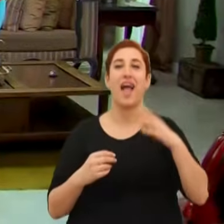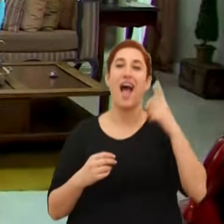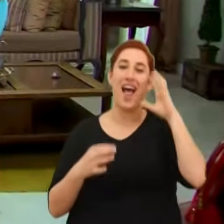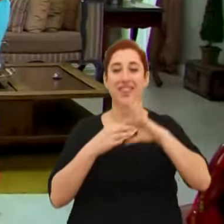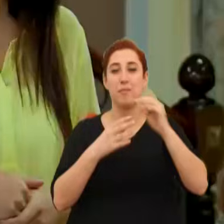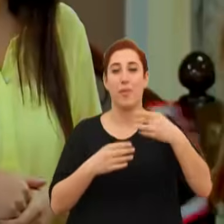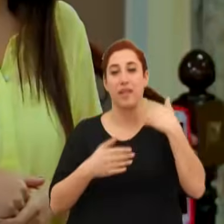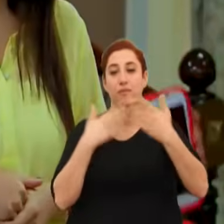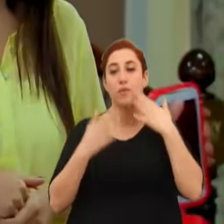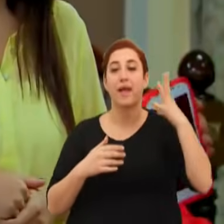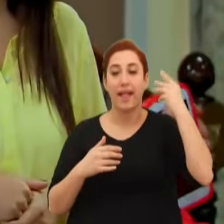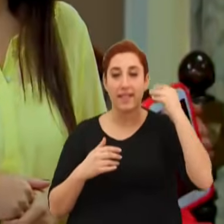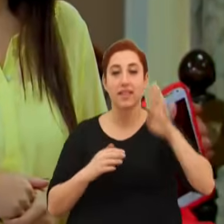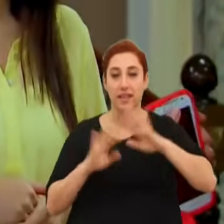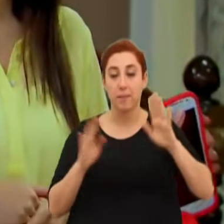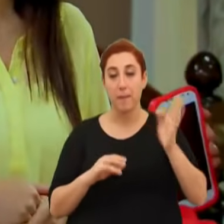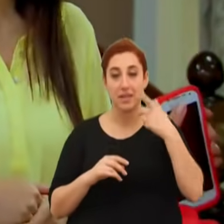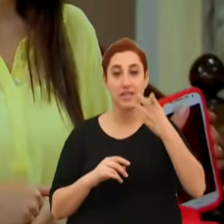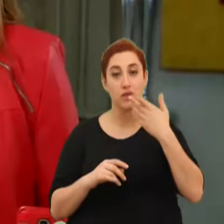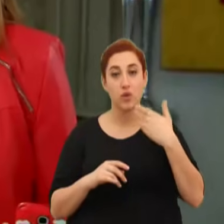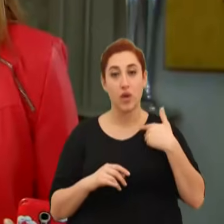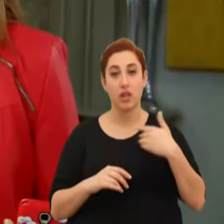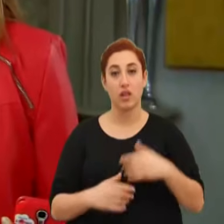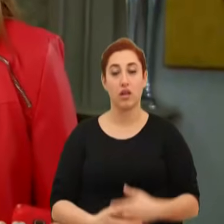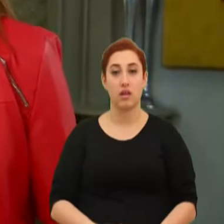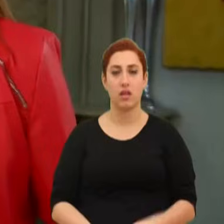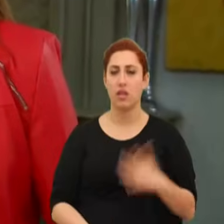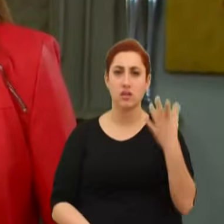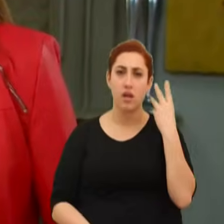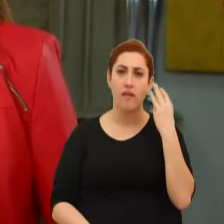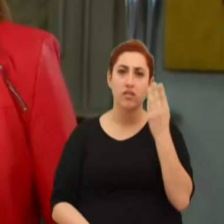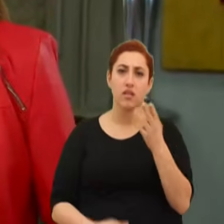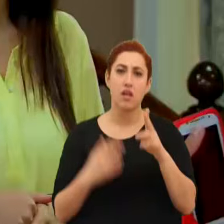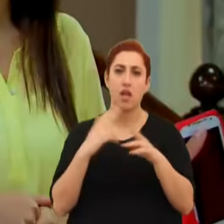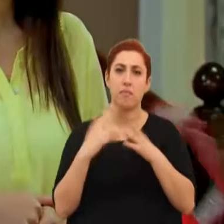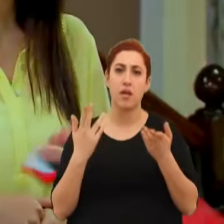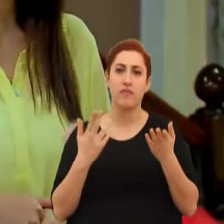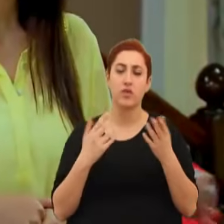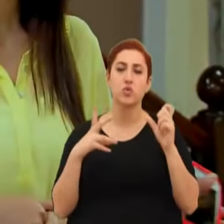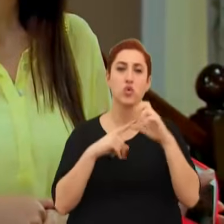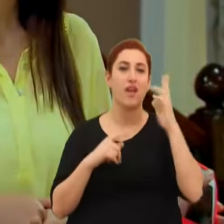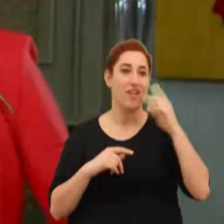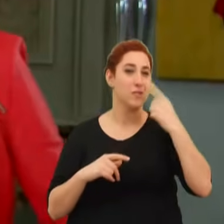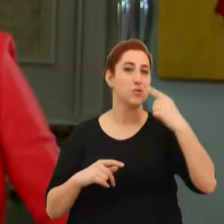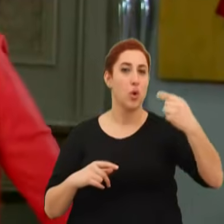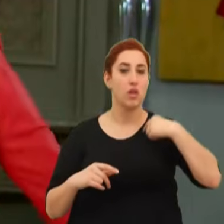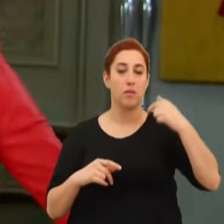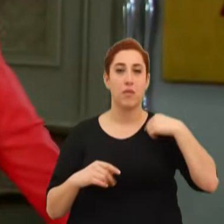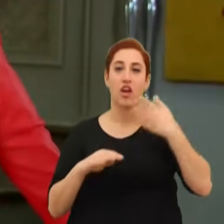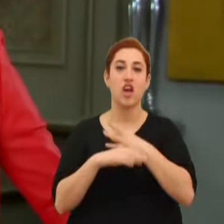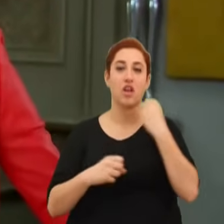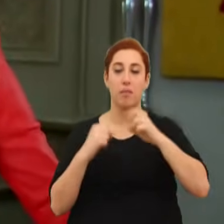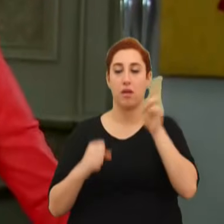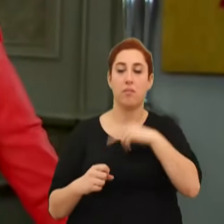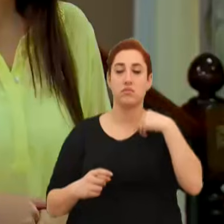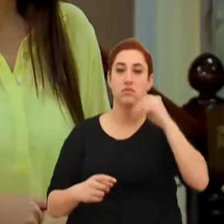anlamda şey ettiriyorum. Anladık yavrucuğum, hadi sen söyle. Aa, nasıl anladınız hemen ya? Şükrü Efendi bana söylediğinde ben gerçekten